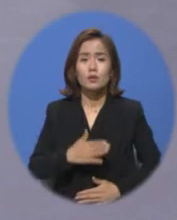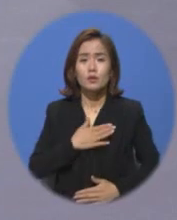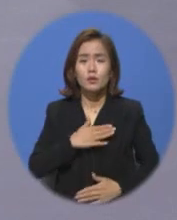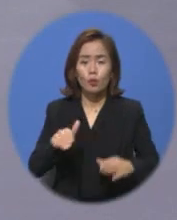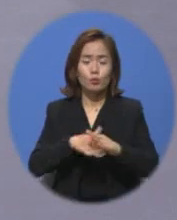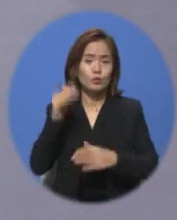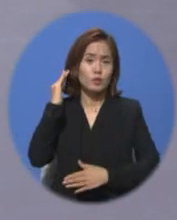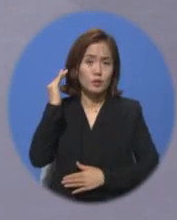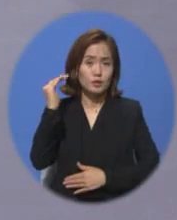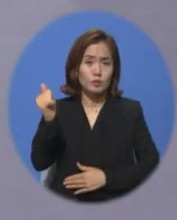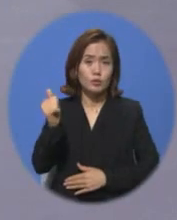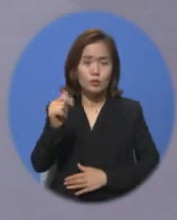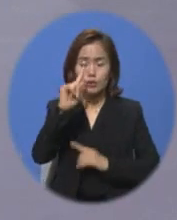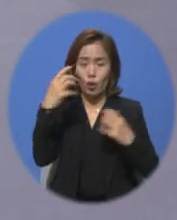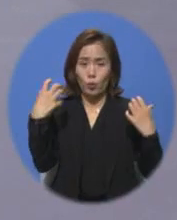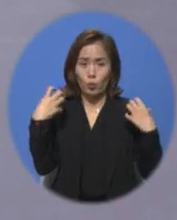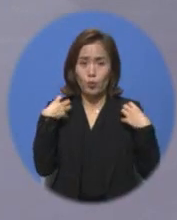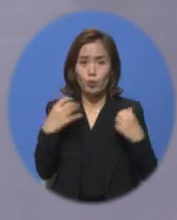는